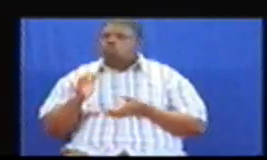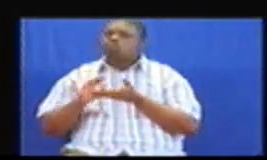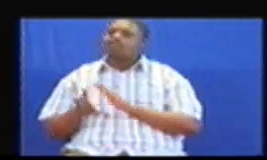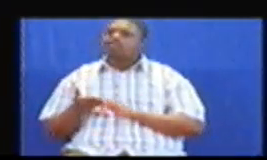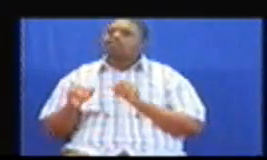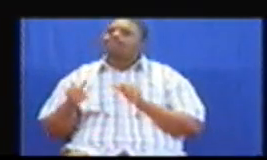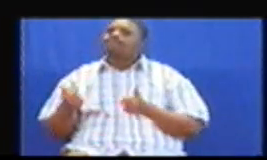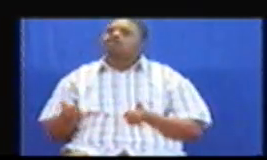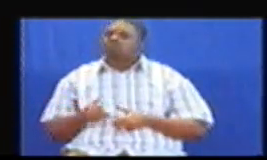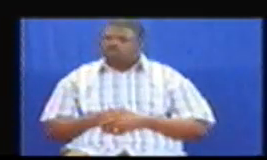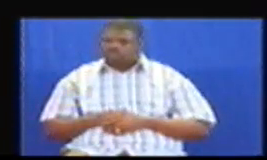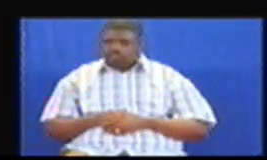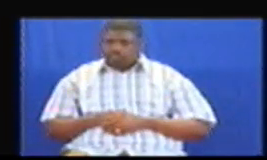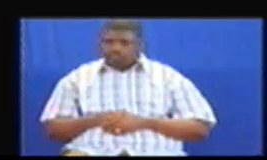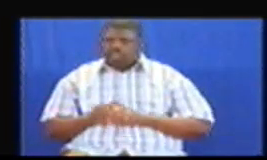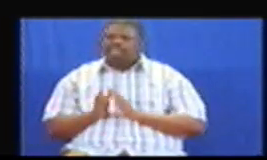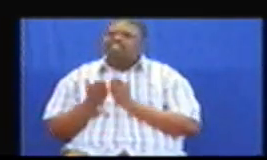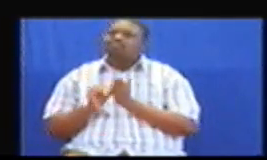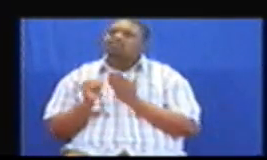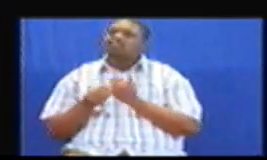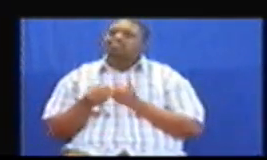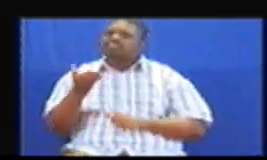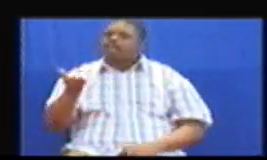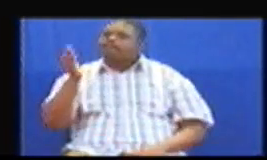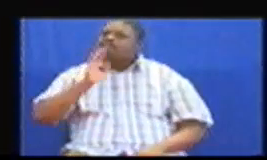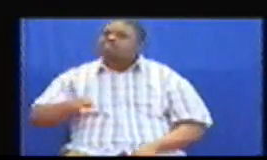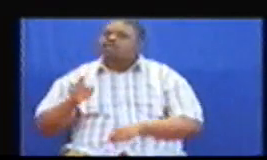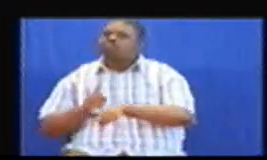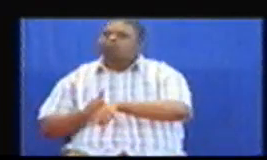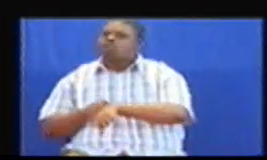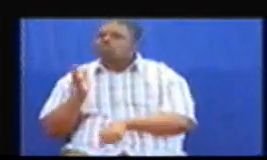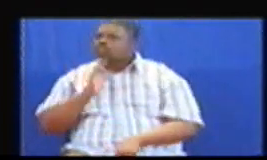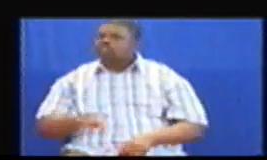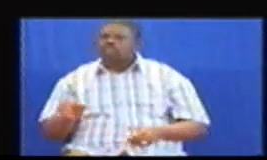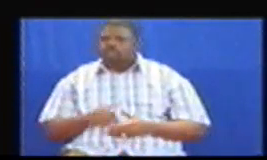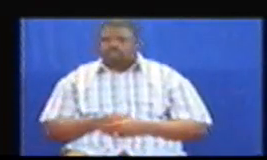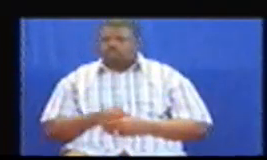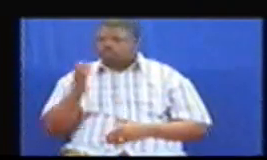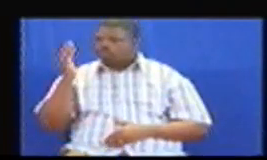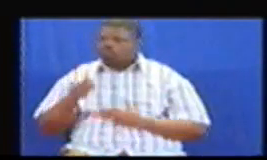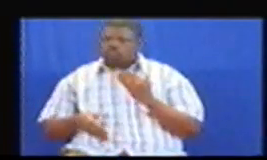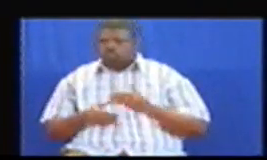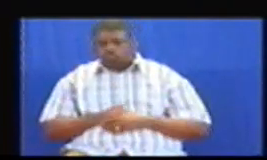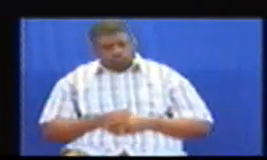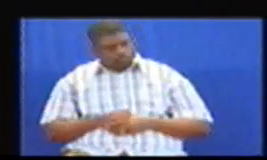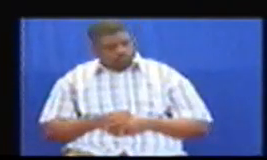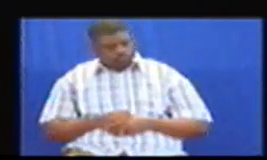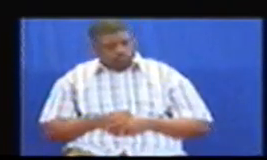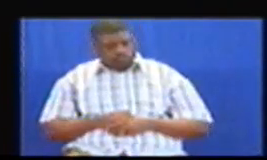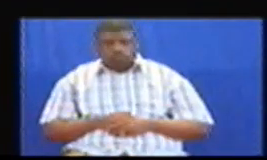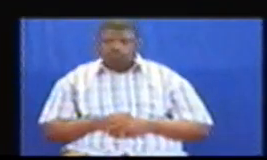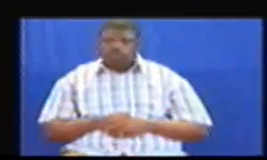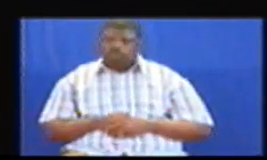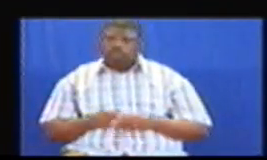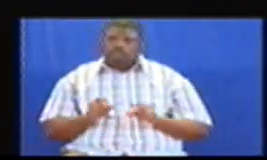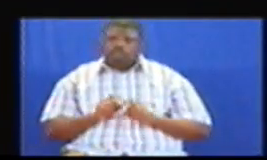what constitutes. Malizia Mheshimiwa Waziri, naona dakika zime. La mwisho kabisa Mheshimiwa Waziri, hilo ni kwamba ibara